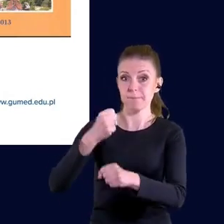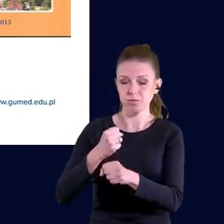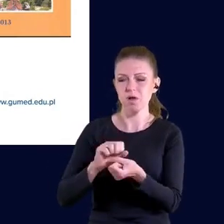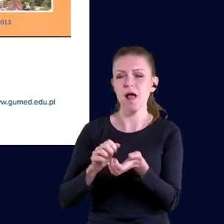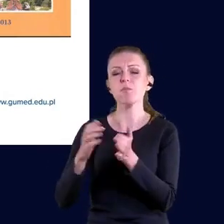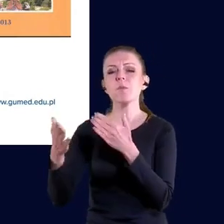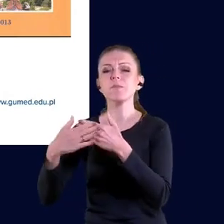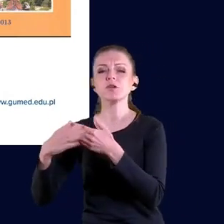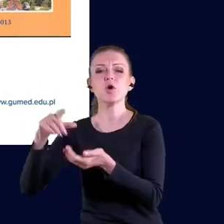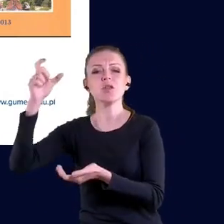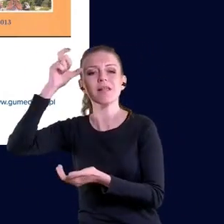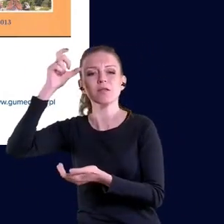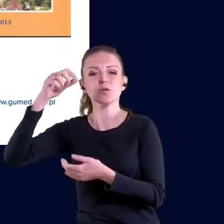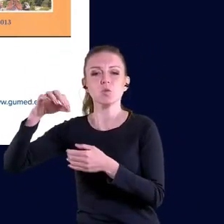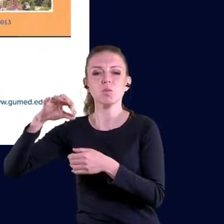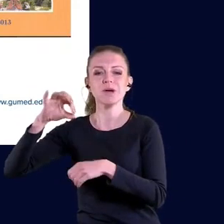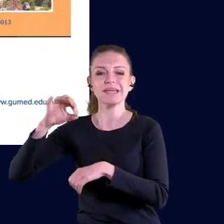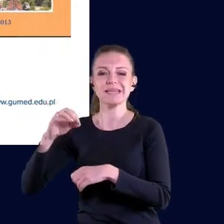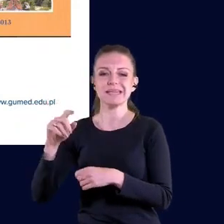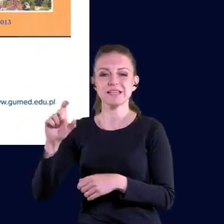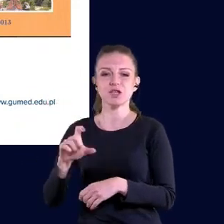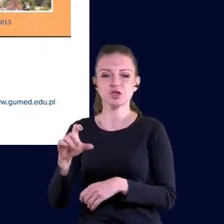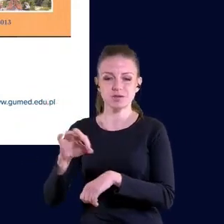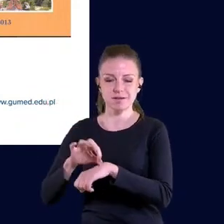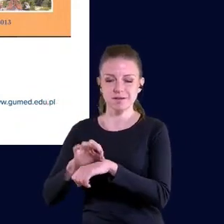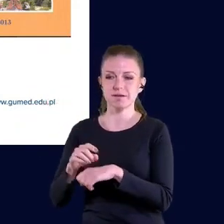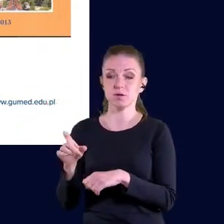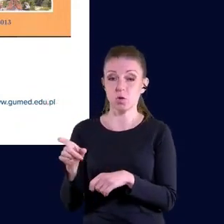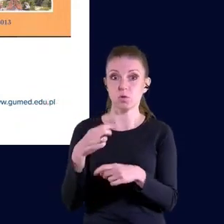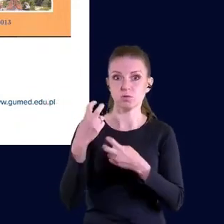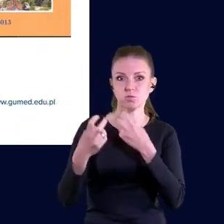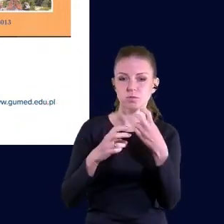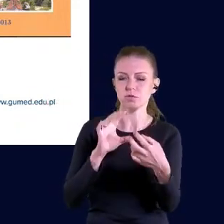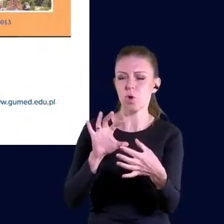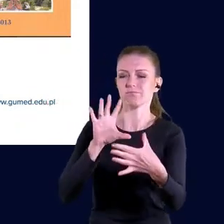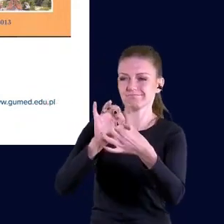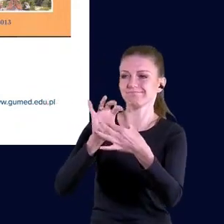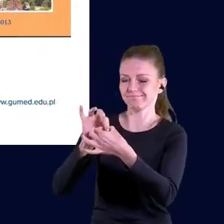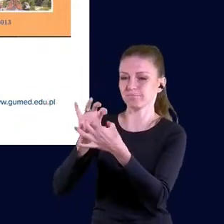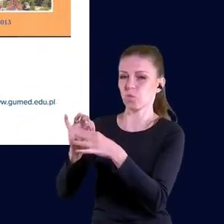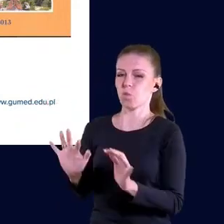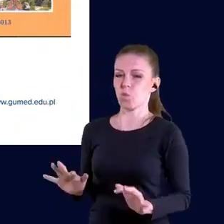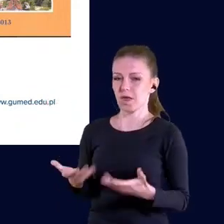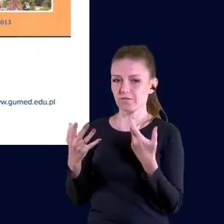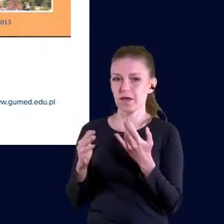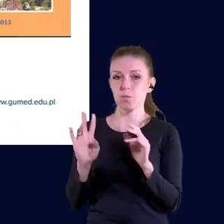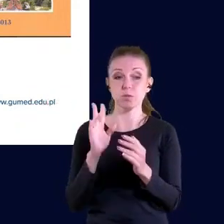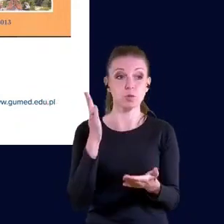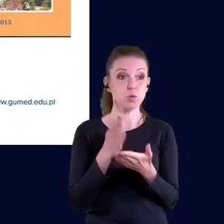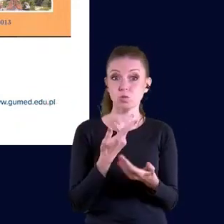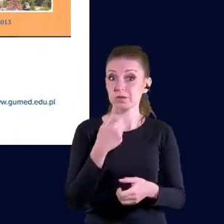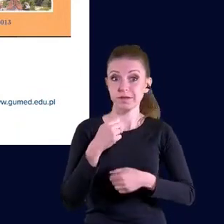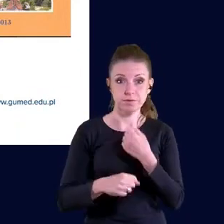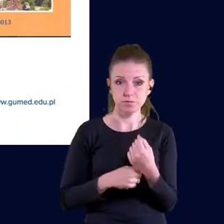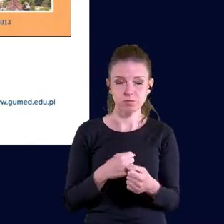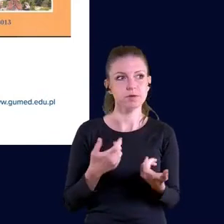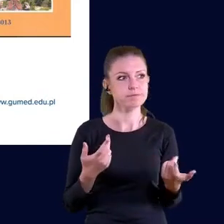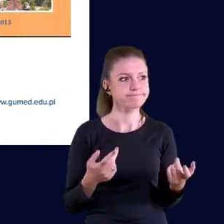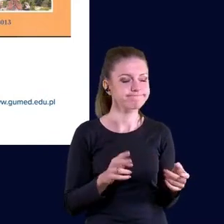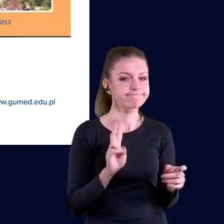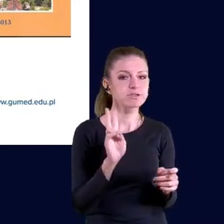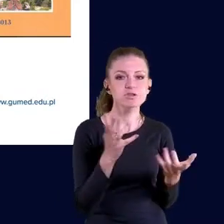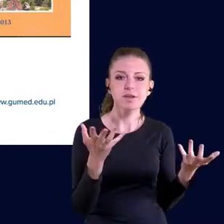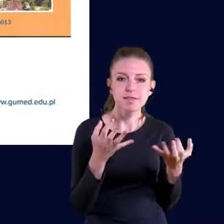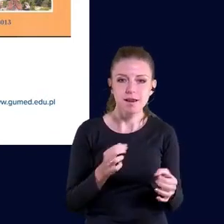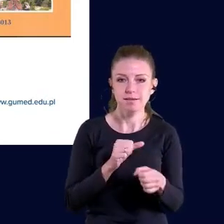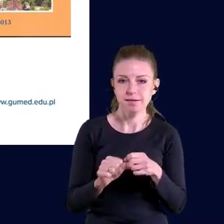ale czyli szpitalu nasączonym w kolejnym szukano informacji o osobach niezwiązanych uczelnią w internecie zostały zweryfikowane